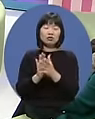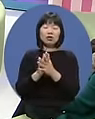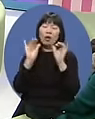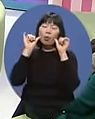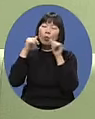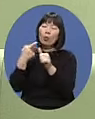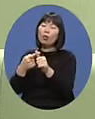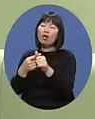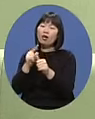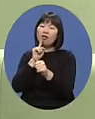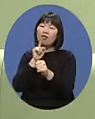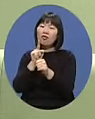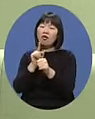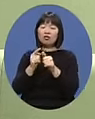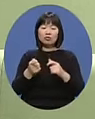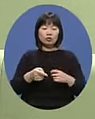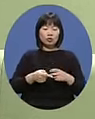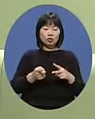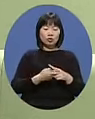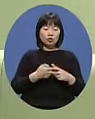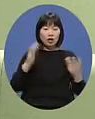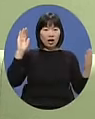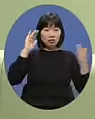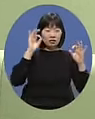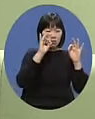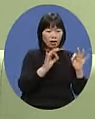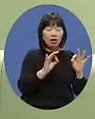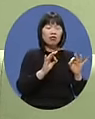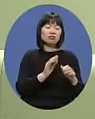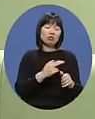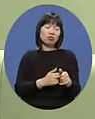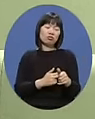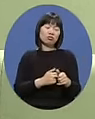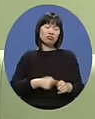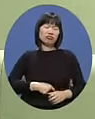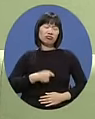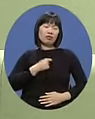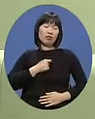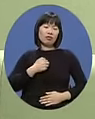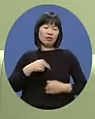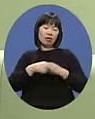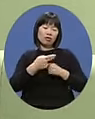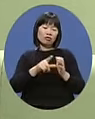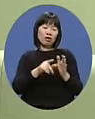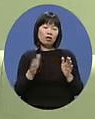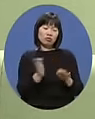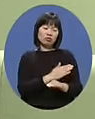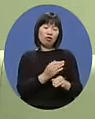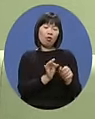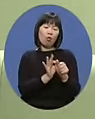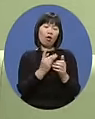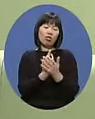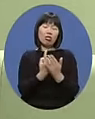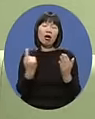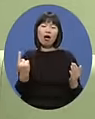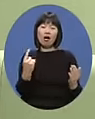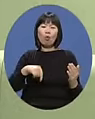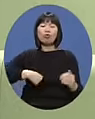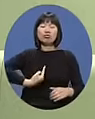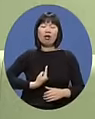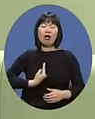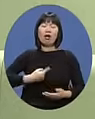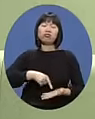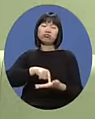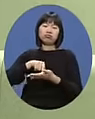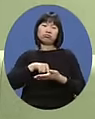놀려요. 예, 초등학교 아이들은 선생님 사실은요. 제가 초등학교 2학년 때부터 왕따였거든요. 그런 이야기를